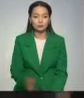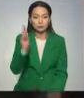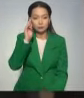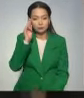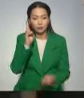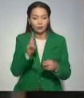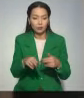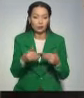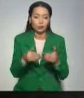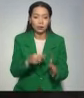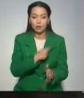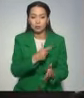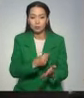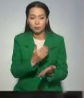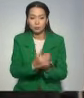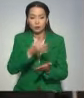диплом